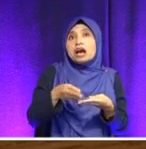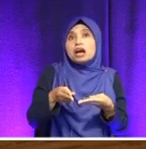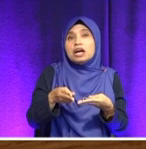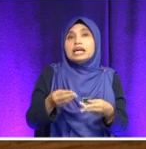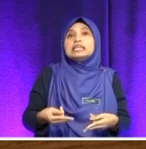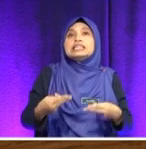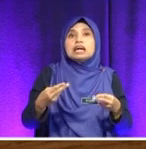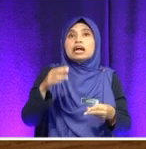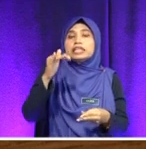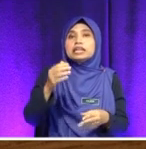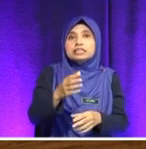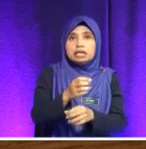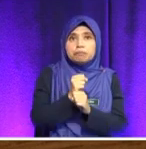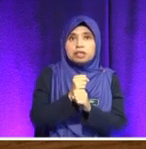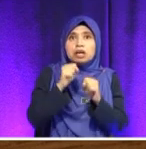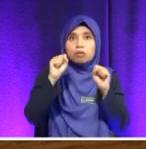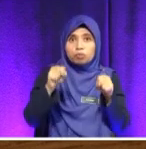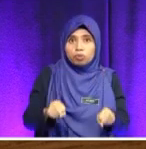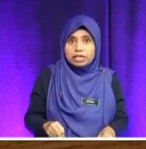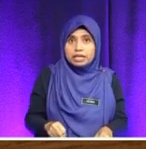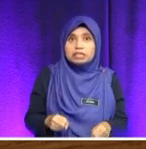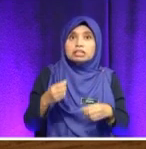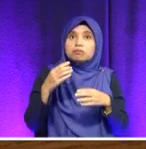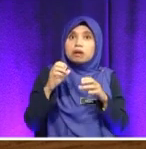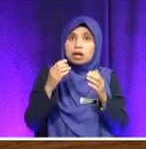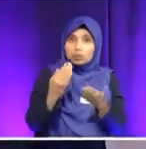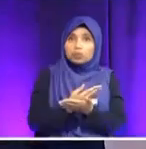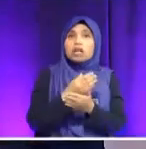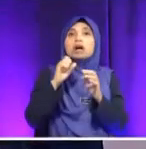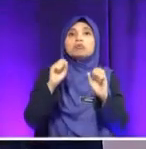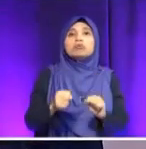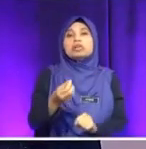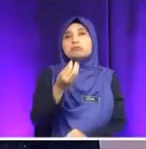hidangan yang diambil. Barulah boleh ke tempat duduk dan menikmati hidangan.